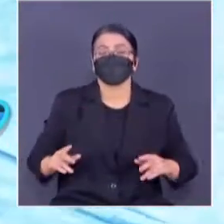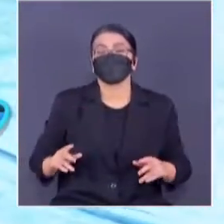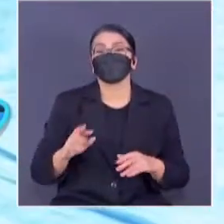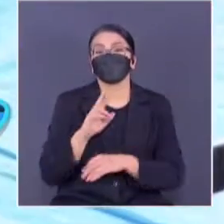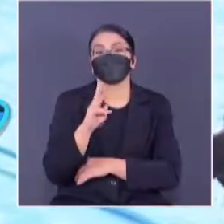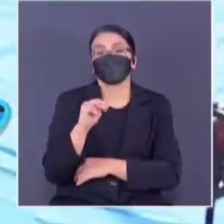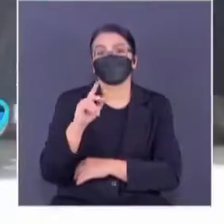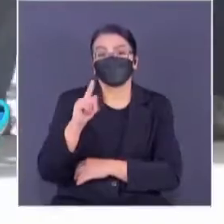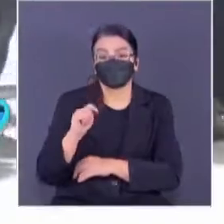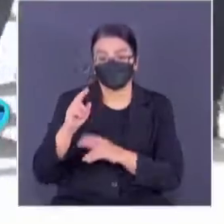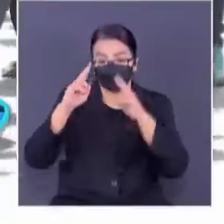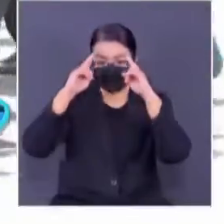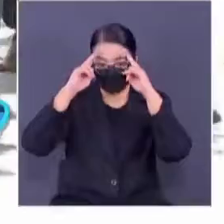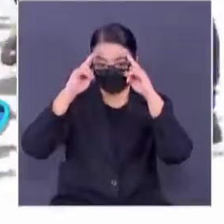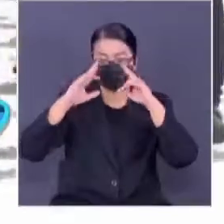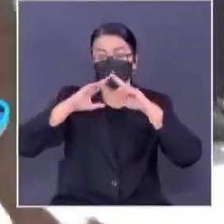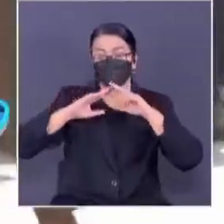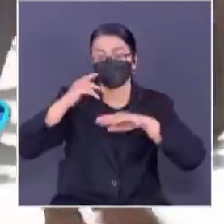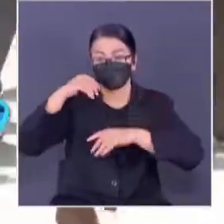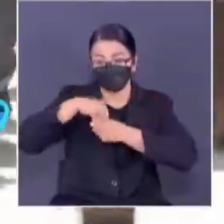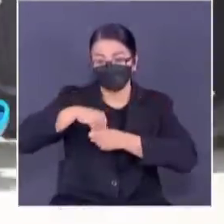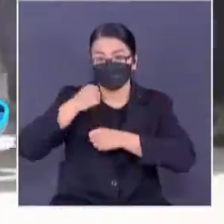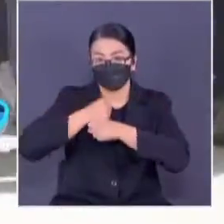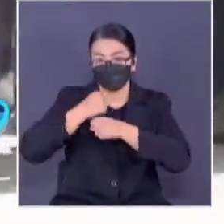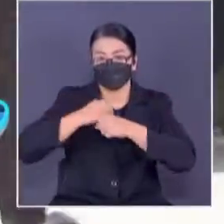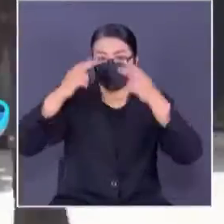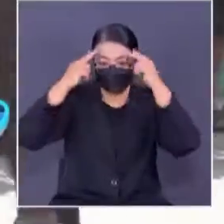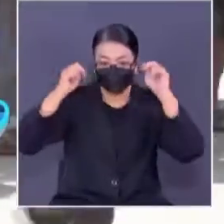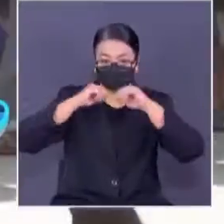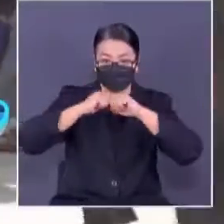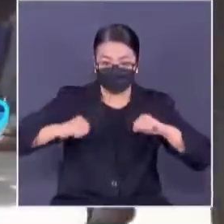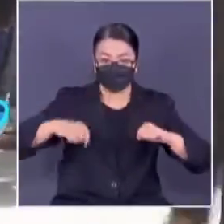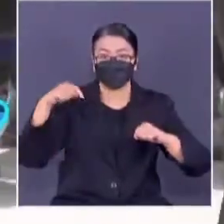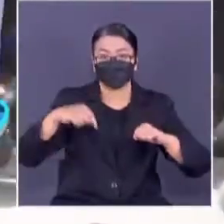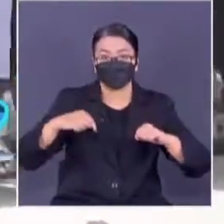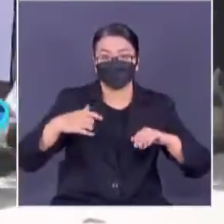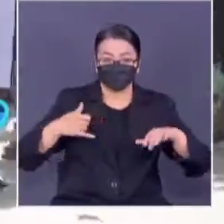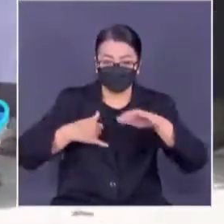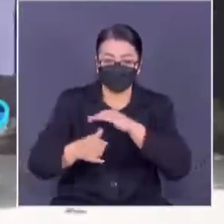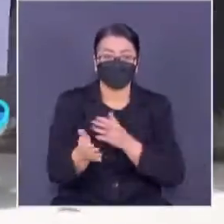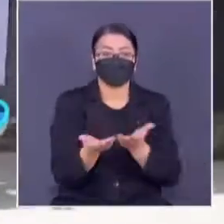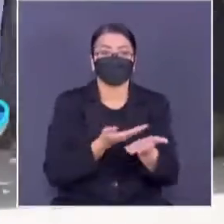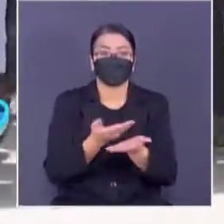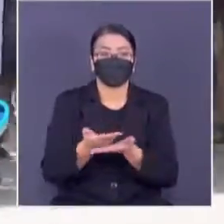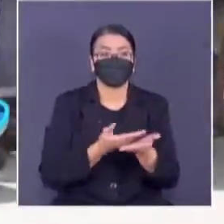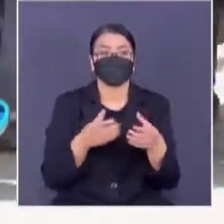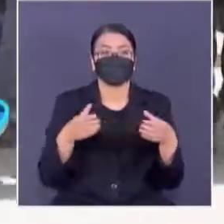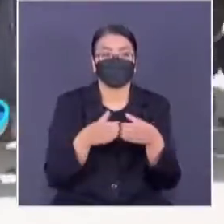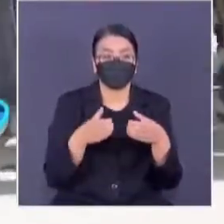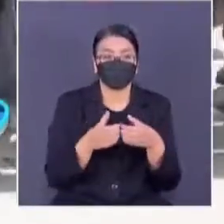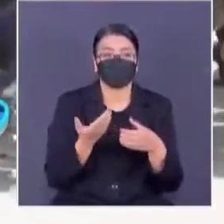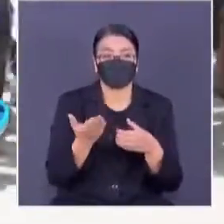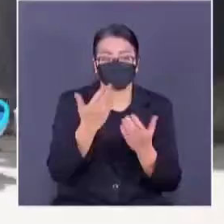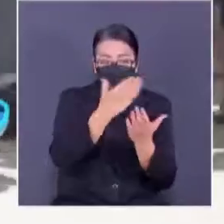ำนักนายกรัฐมนตรีเป็นตัวแทนรัฐบาลเป็นตัวแทนคณะรัฐมนตรีครับลงมาชี้แจงกับทางกลุ่ม P-Move